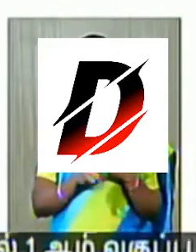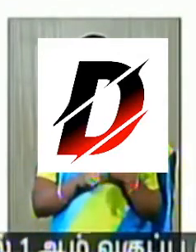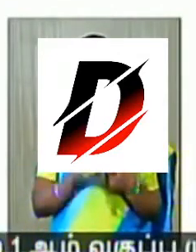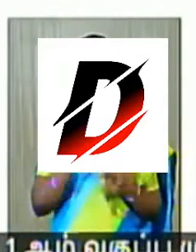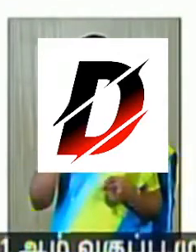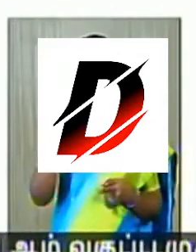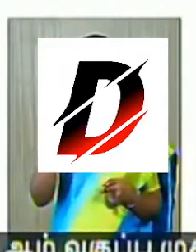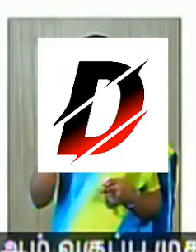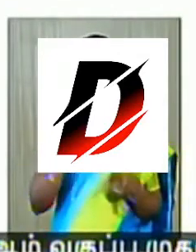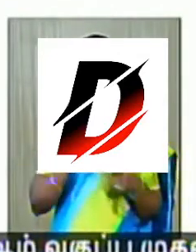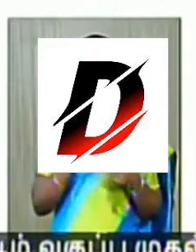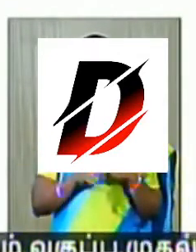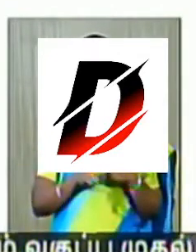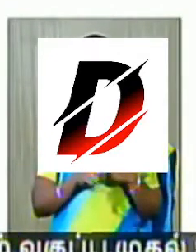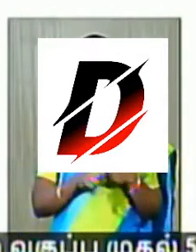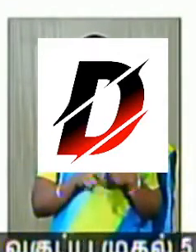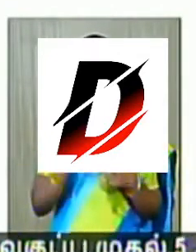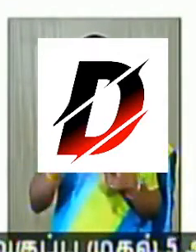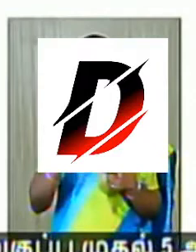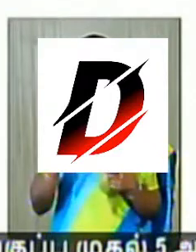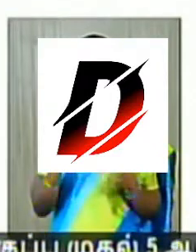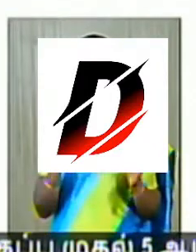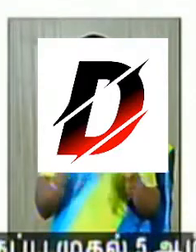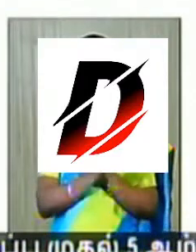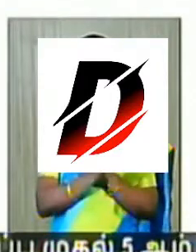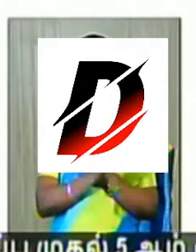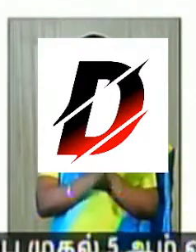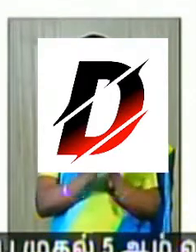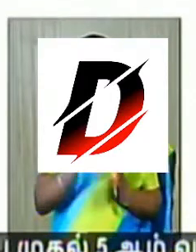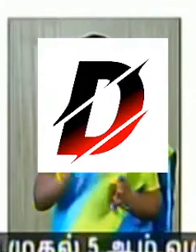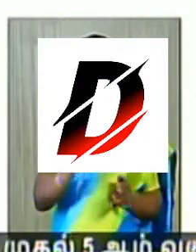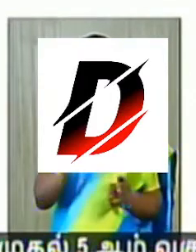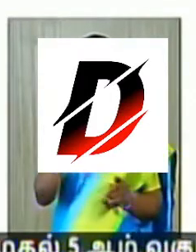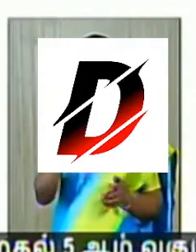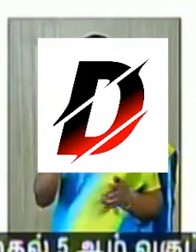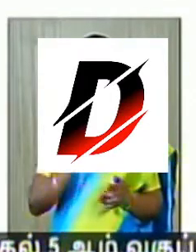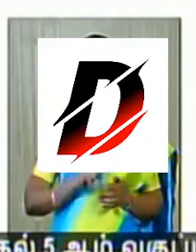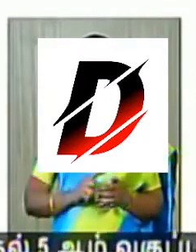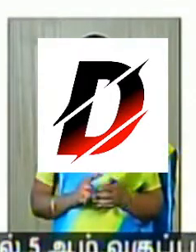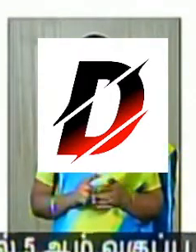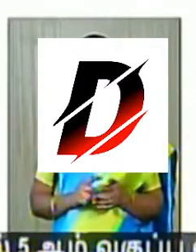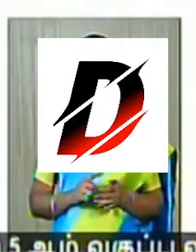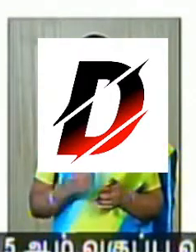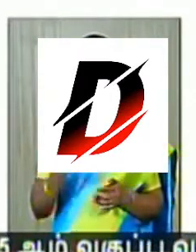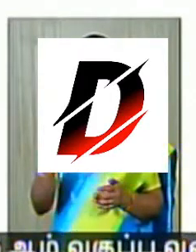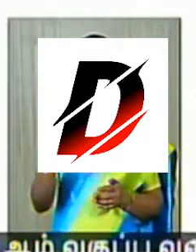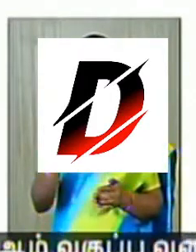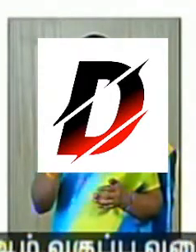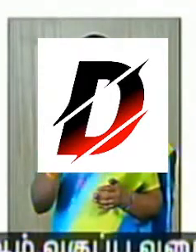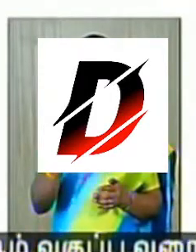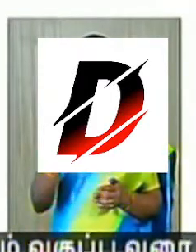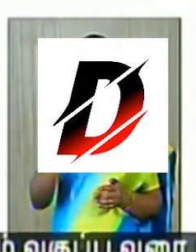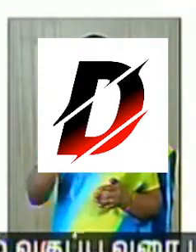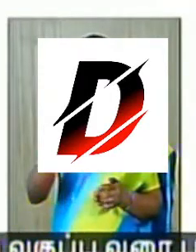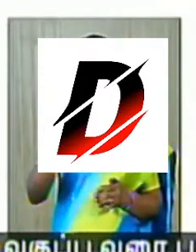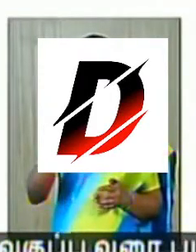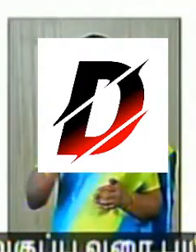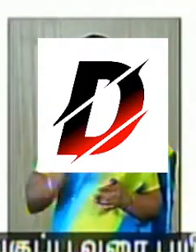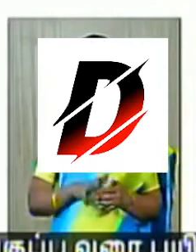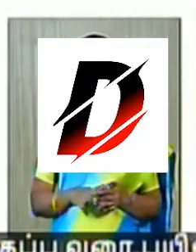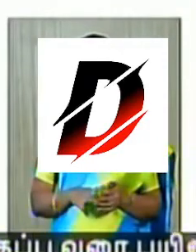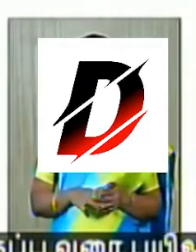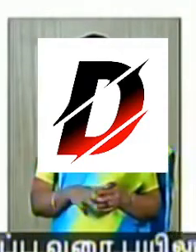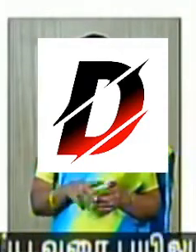ரெண்டும் 1ம் 20ம் பிளஸ் எண் அப்ப அது ரெண்டையும் கூட்டிக்குவோம் 21 எது மைனஸ் எண்ணங்க